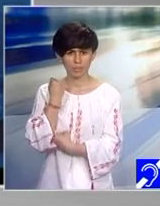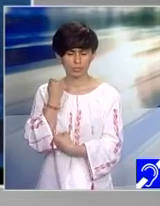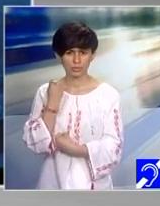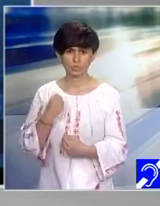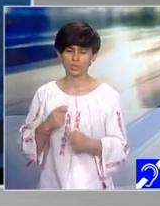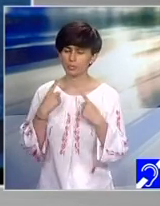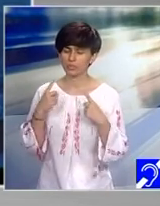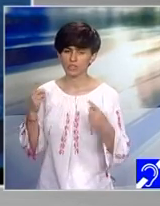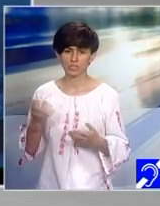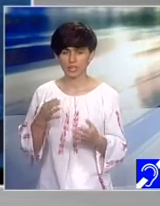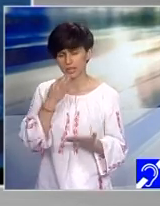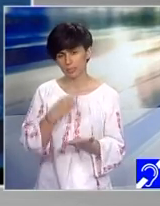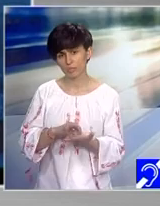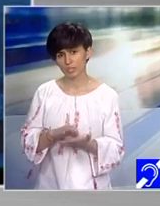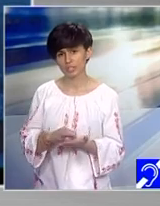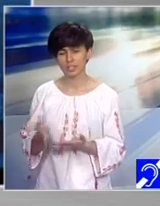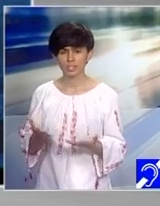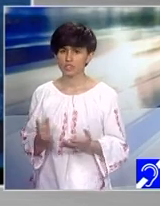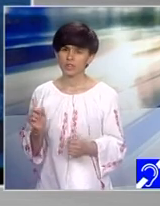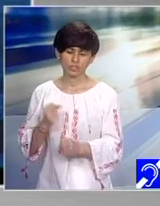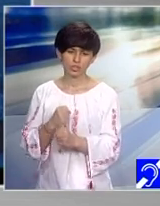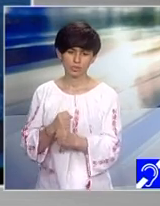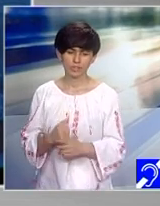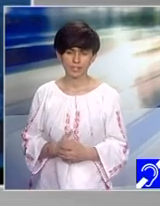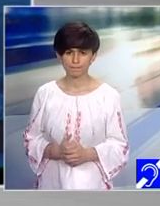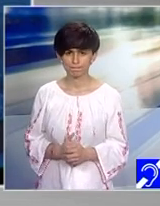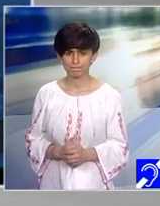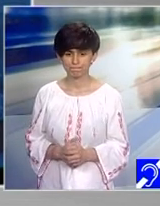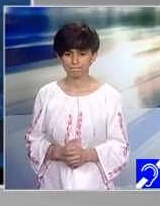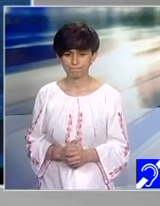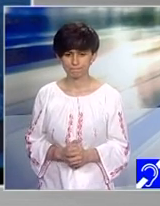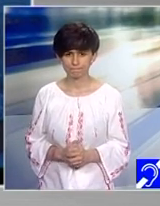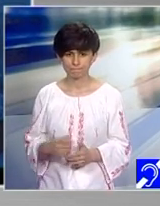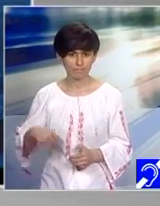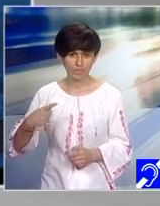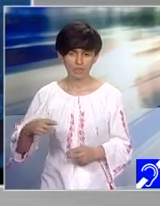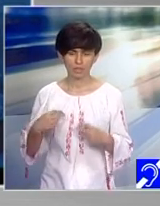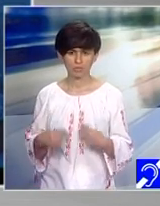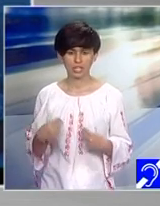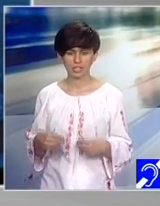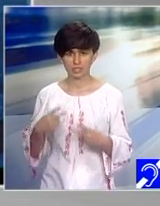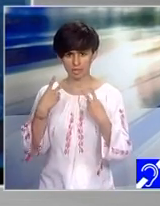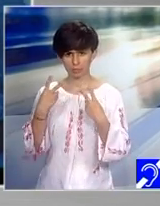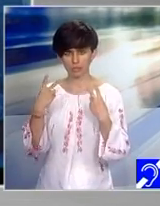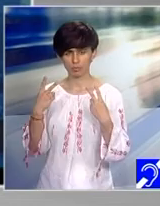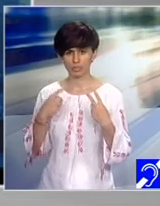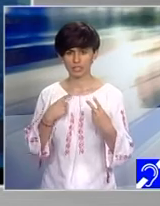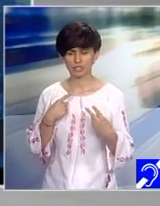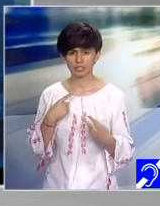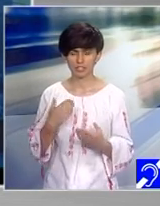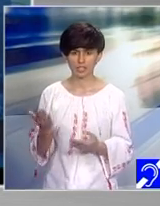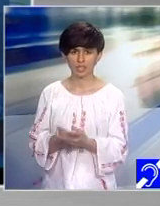asta poți să distingi între universități, le dai un incentiv să lucreze mai serios. Un alt exemplu mai important, în